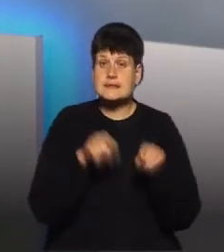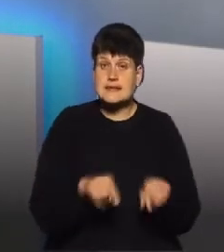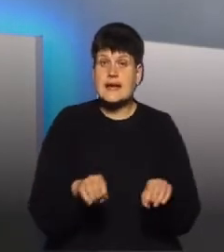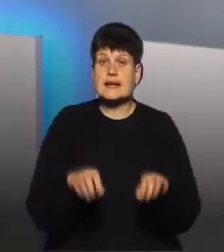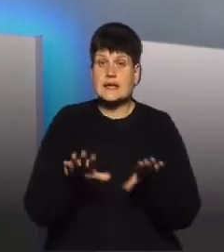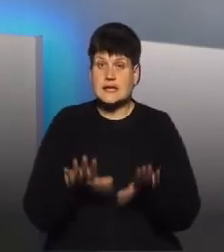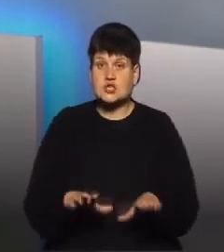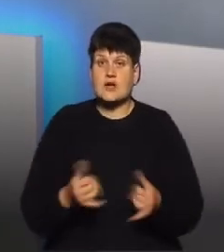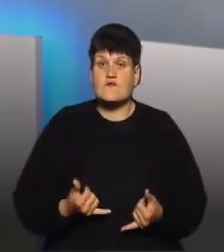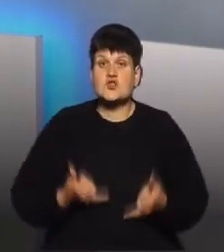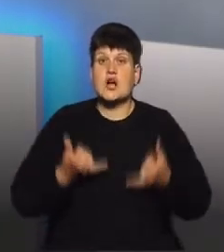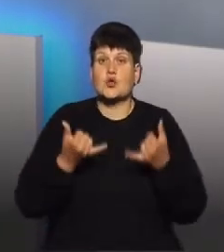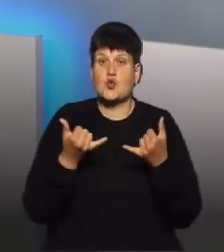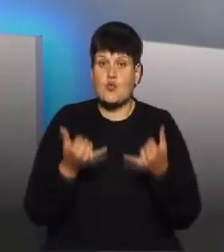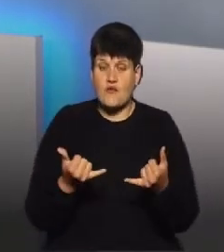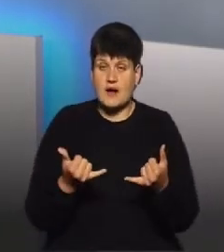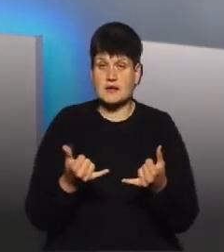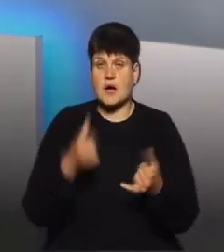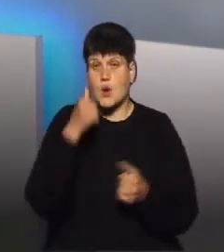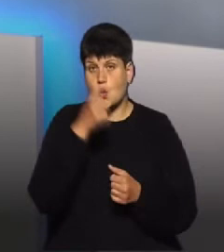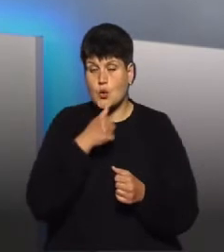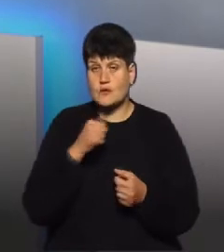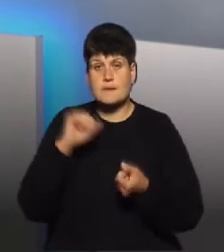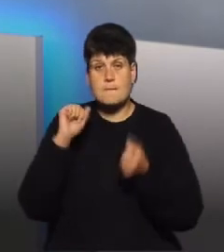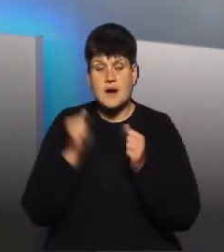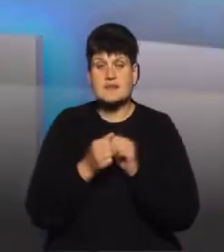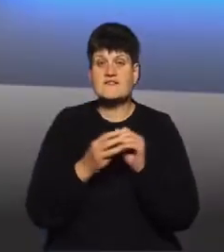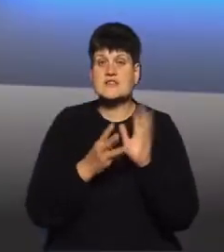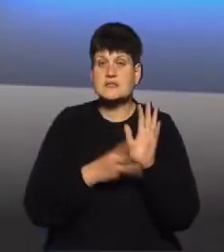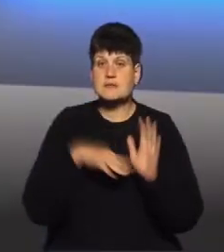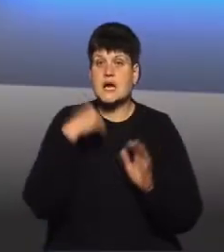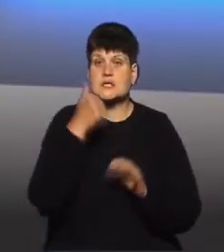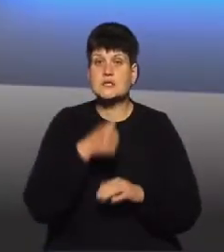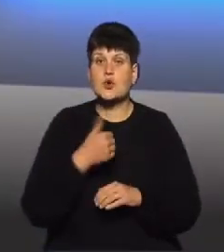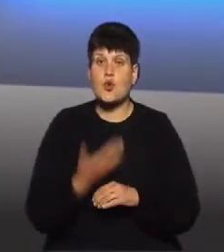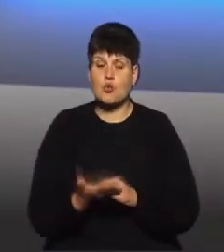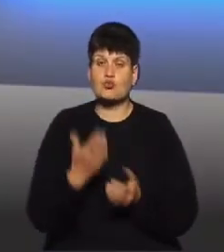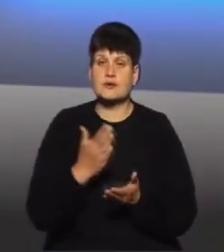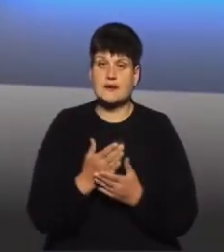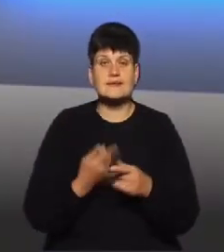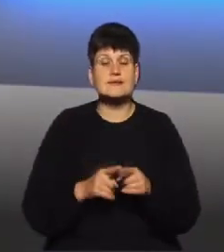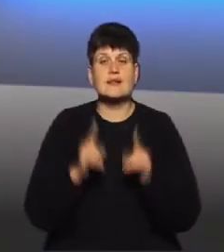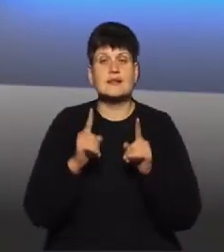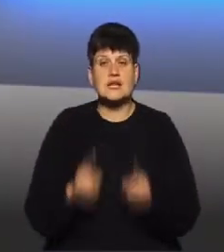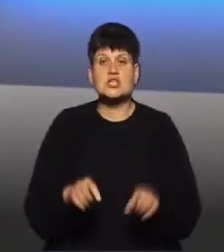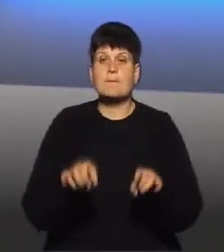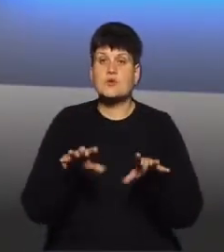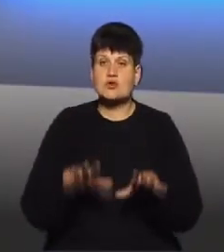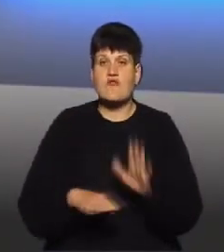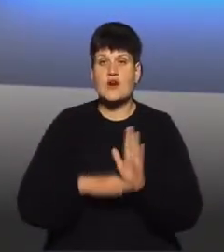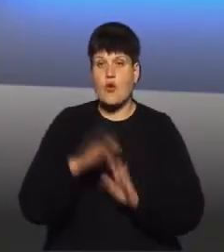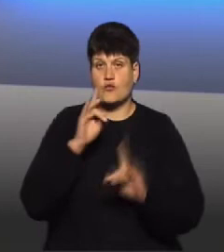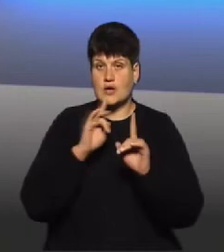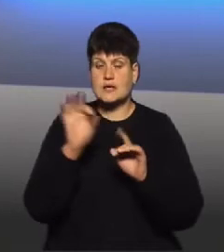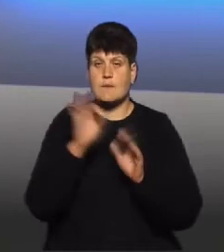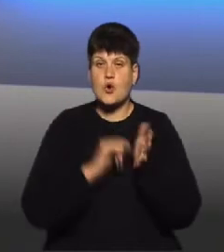там роковини пам'яті від 18-го року, воно є. Це, по суті, лише постанова Верховної Ради про відзначення Дня